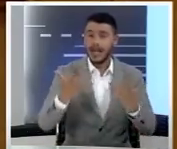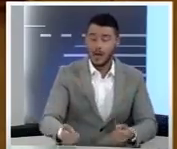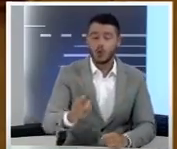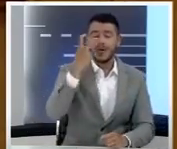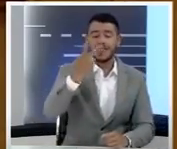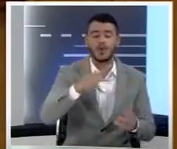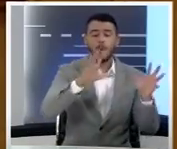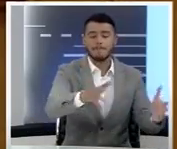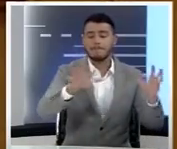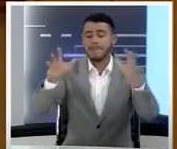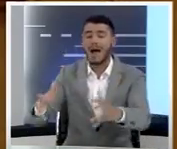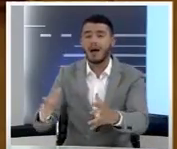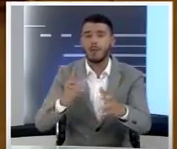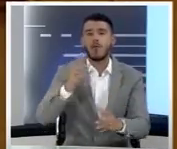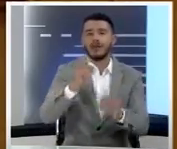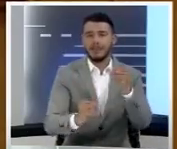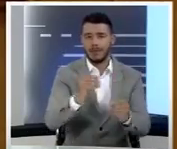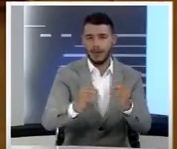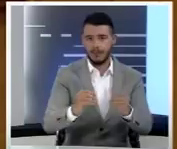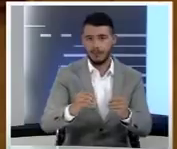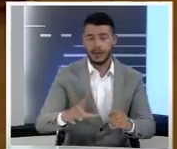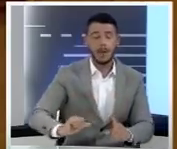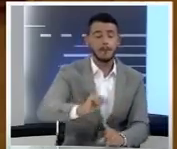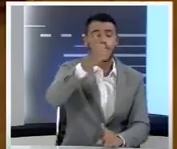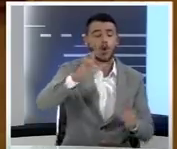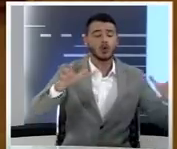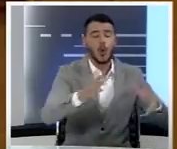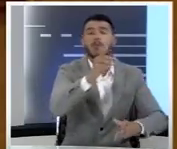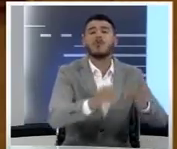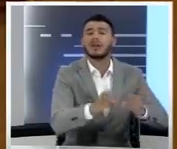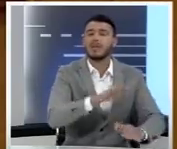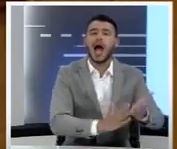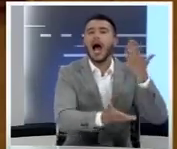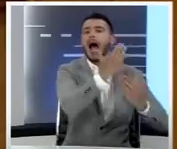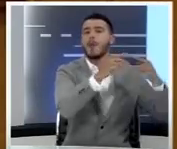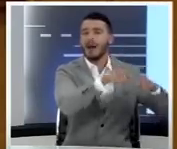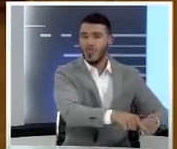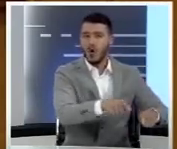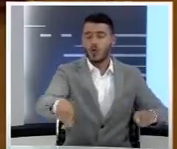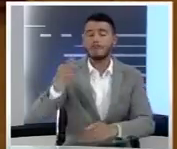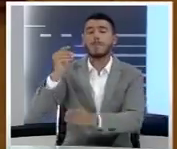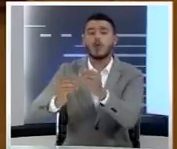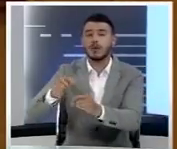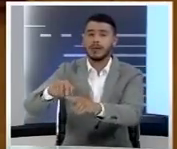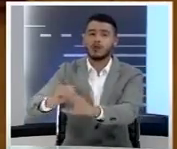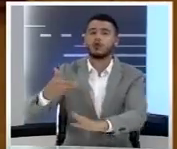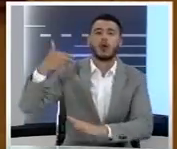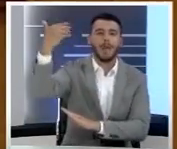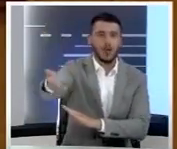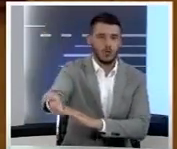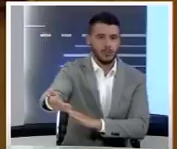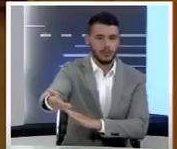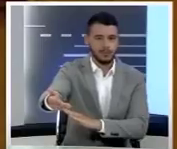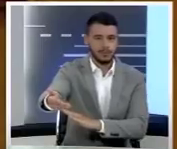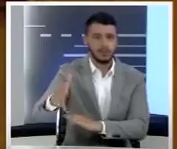η κληρονομιά του παρελθόντος και δεύτερον, είναι η προκλήση του μέλλοντος. Είναι η κληρονομιά της κρίσης, αλλά είναι και η τέταρτη